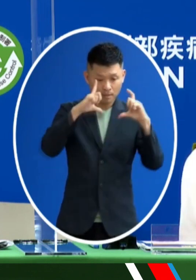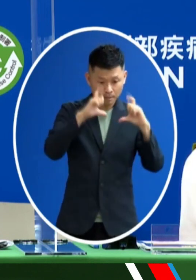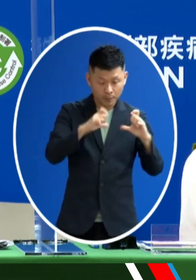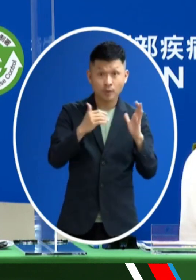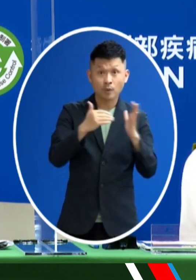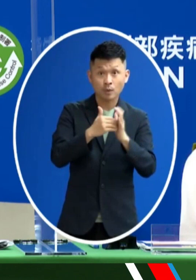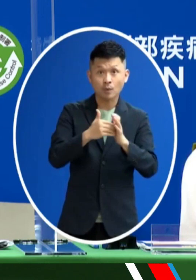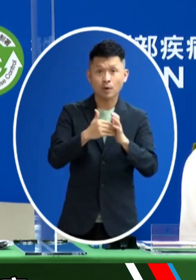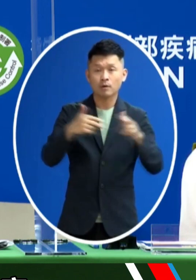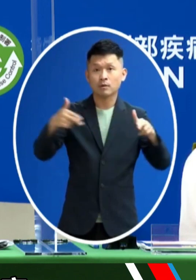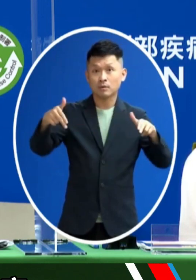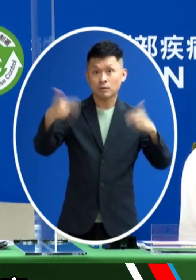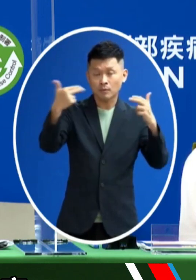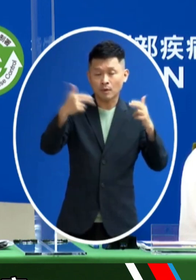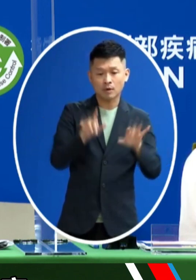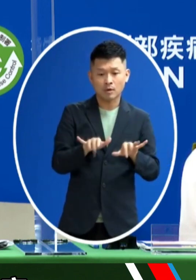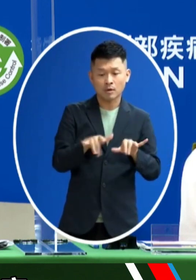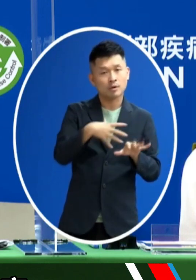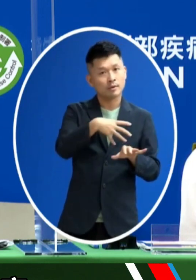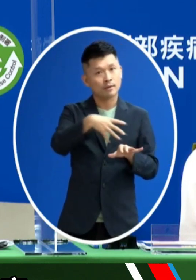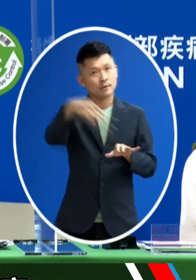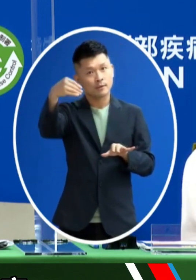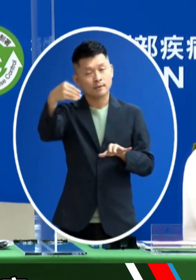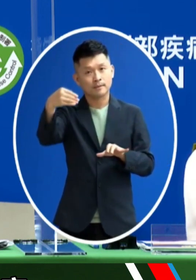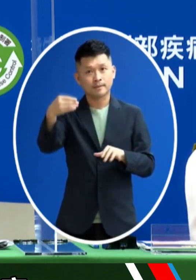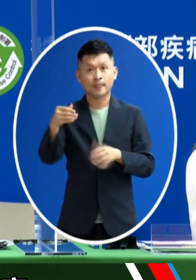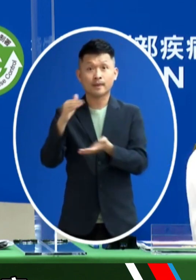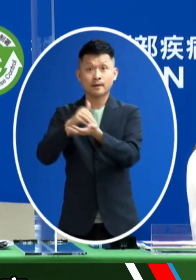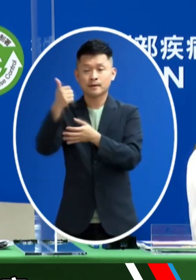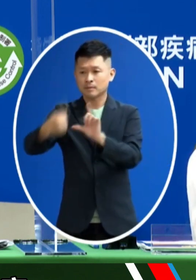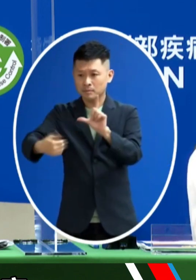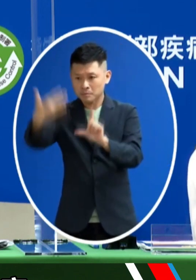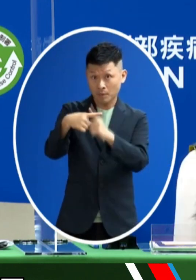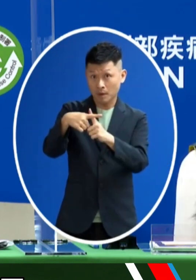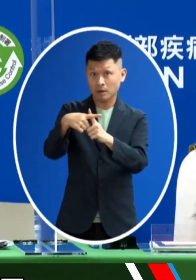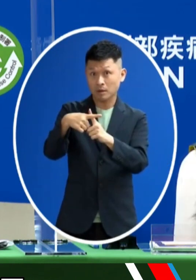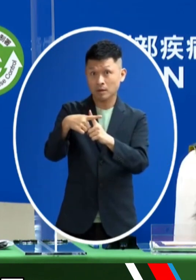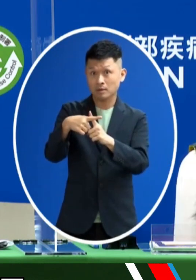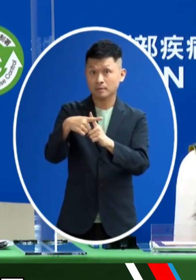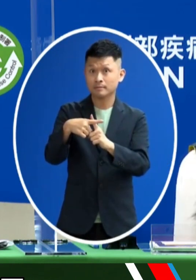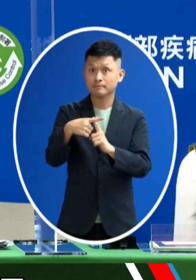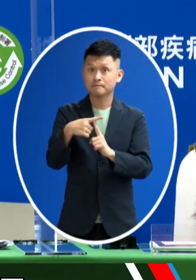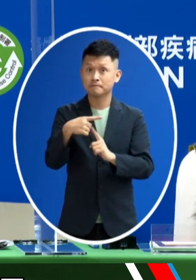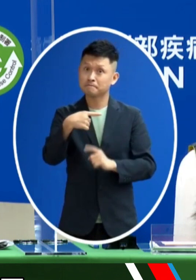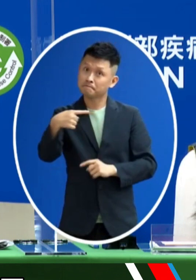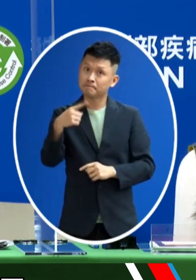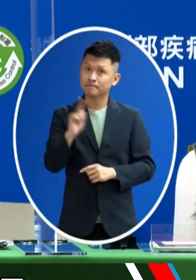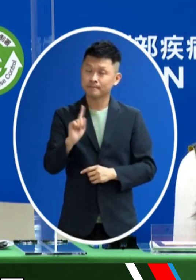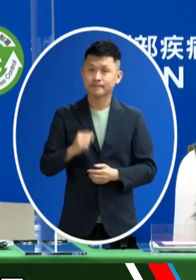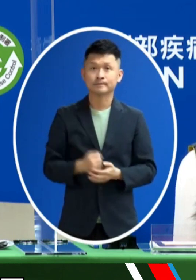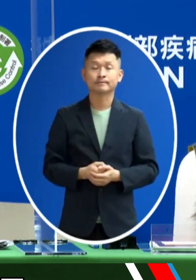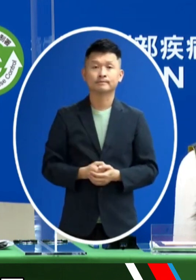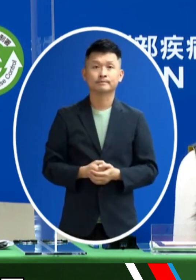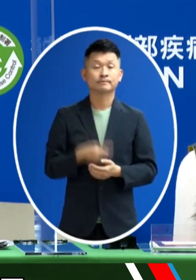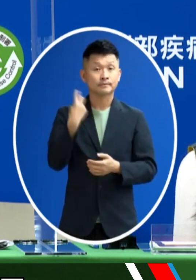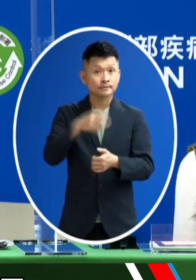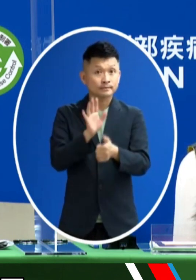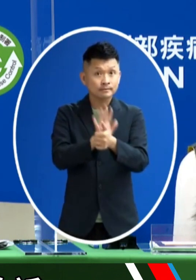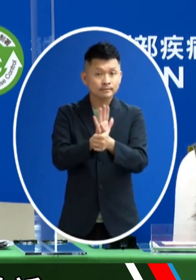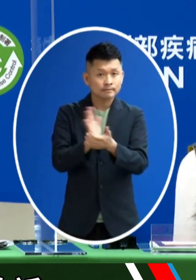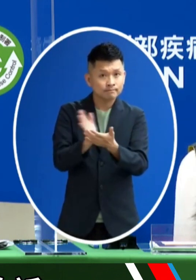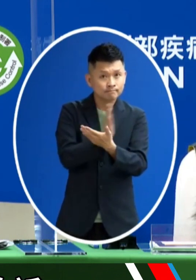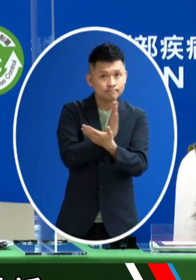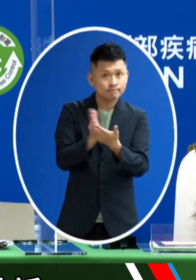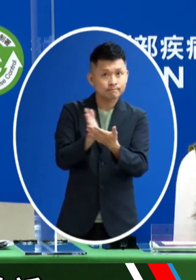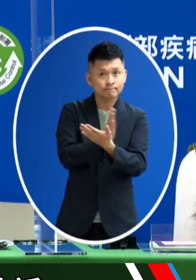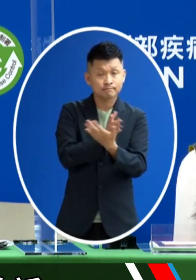后就上传，然后再配合医师的视讯诊疗。那当然在协助来确认的结果，